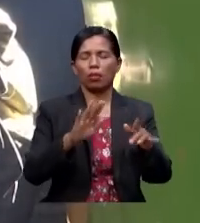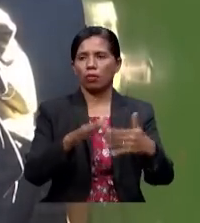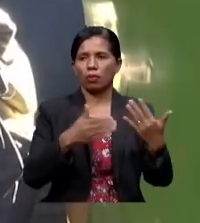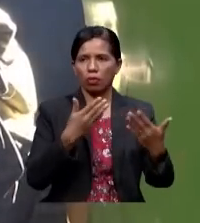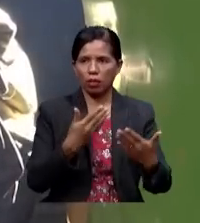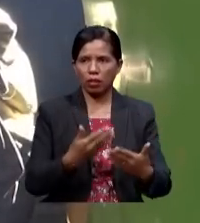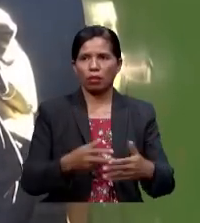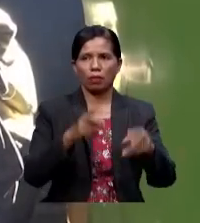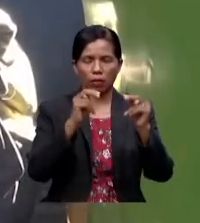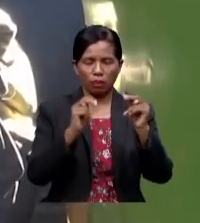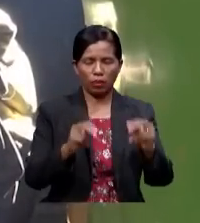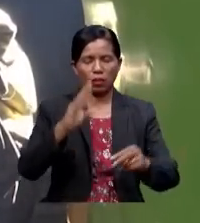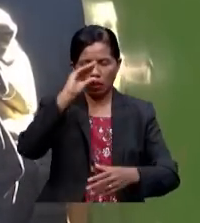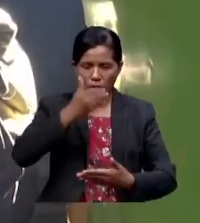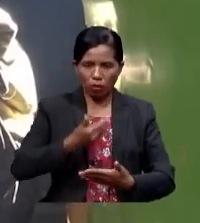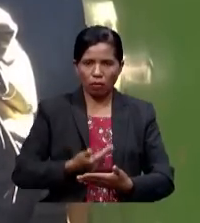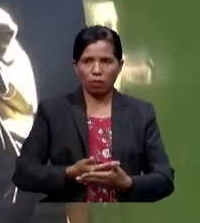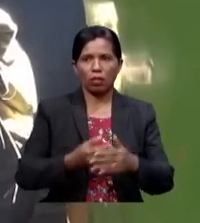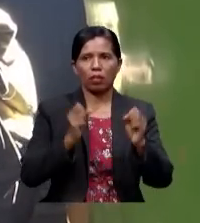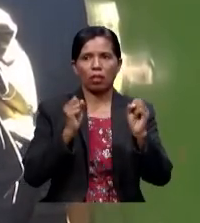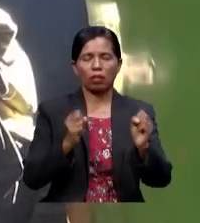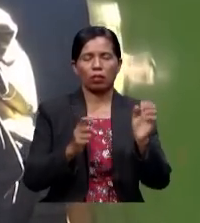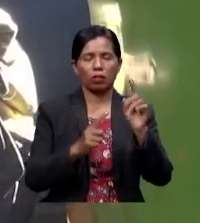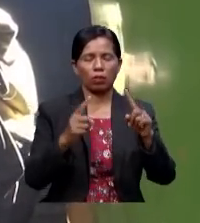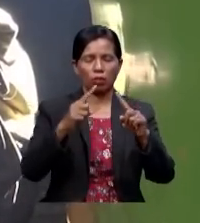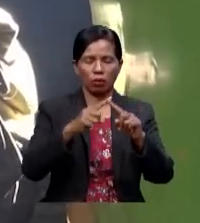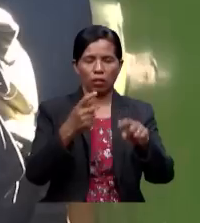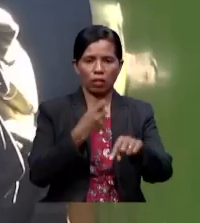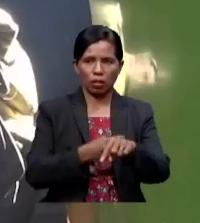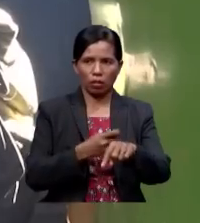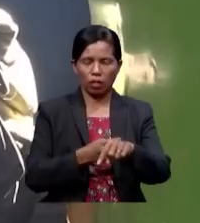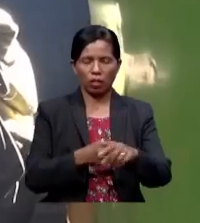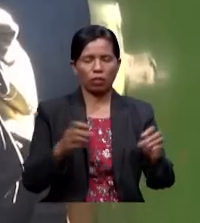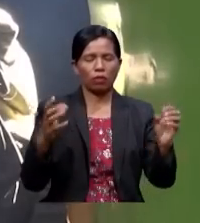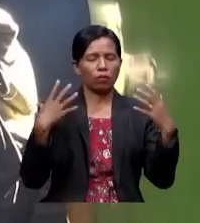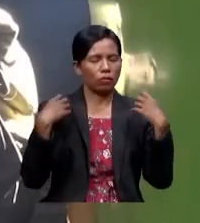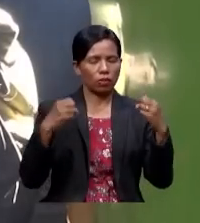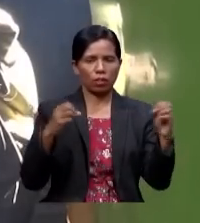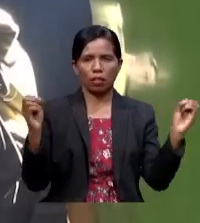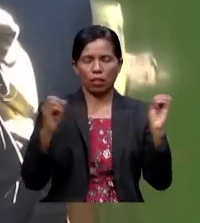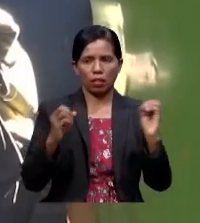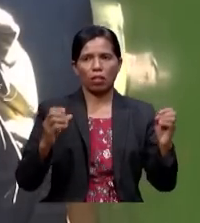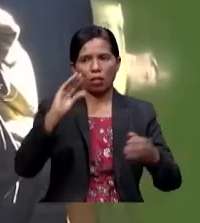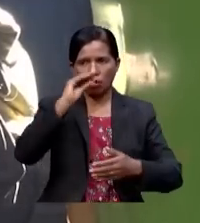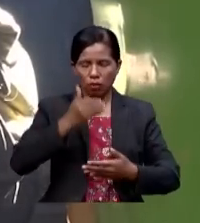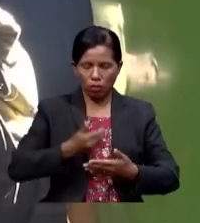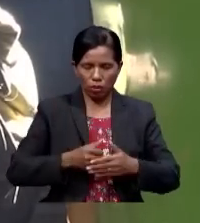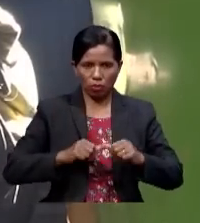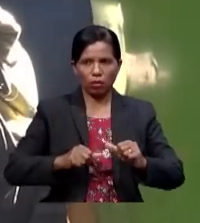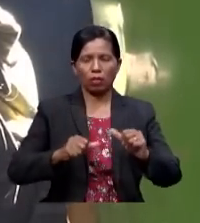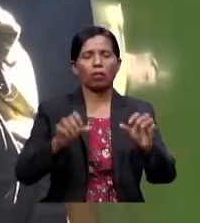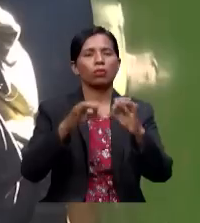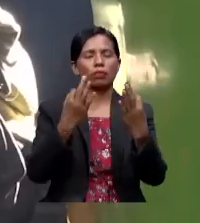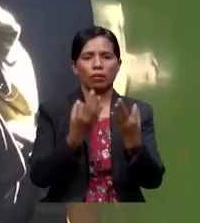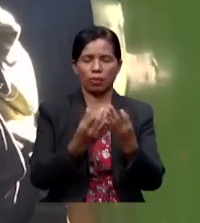ida presija oang aturu ne banyira tone tempo forsa laia ona oang sira nemak kontinua jerasan husi famili